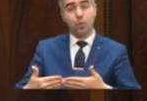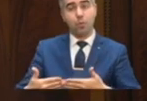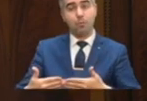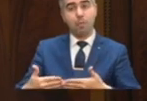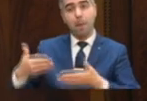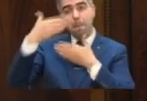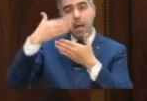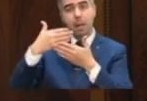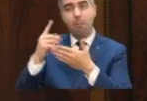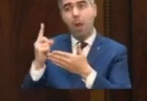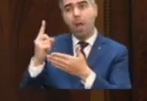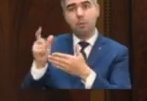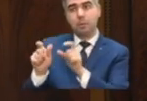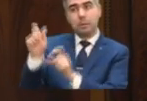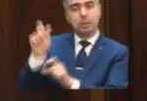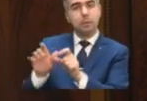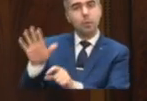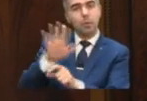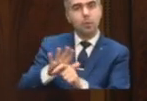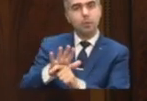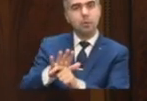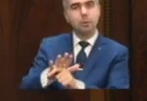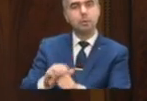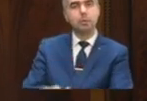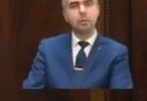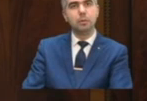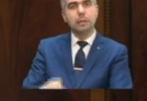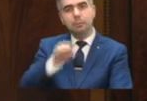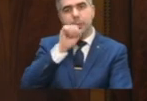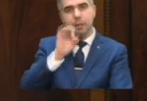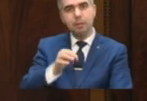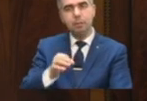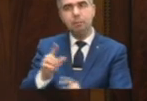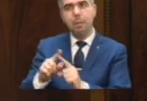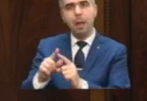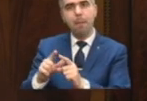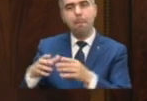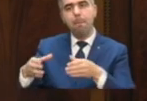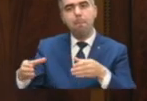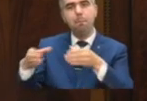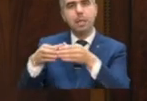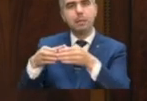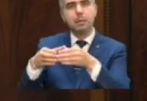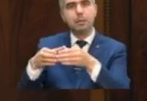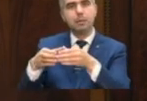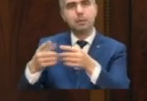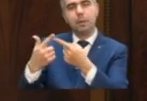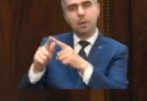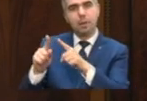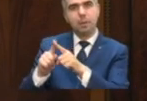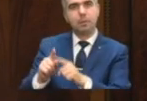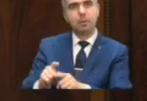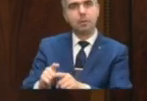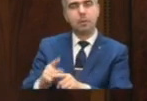مغربي غادي يبغي يزيد بيت باش يسكن ولده ولا يفرق الكانون كما كنقولوا